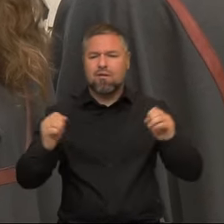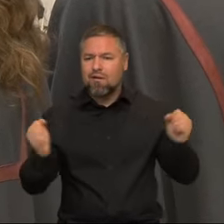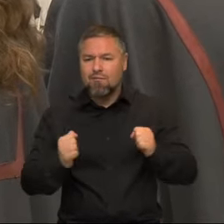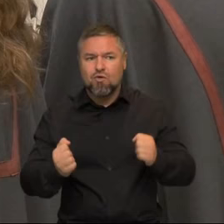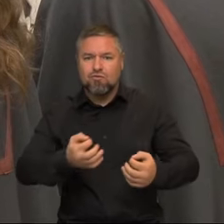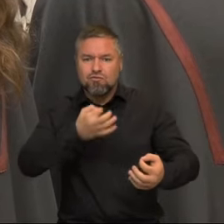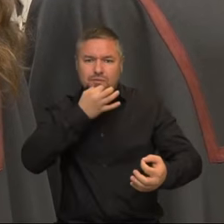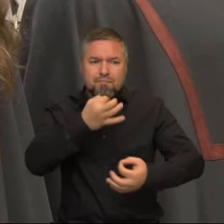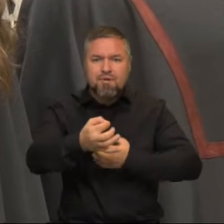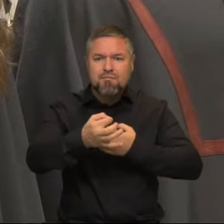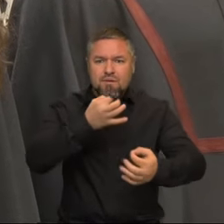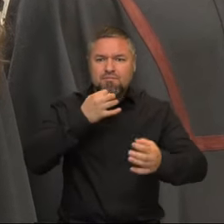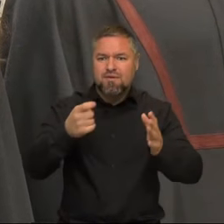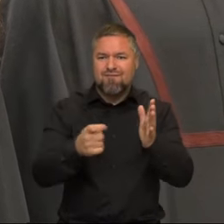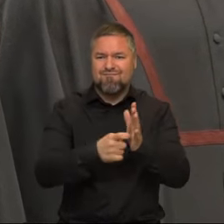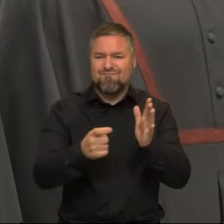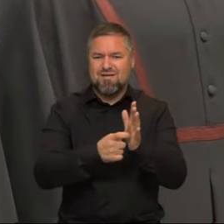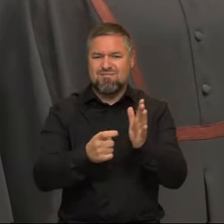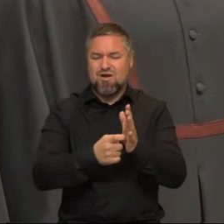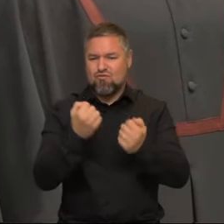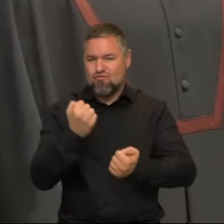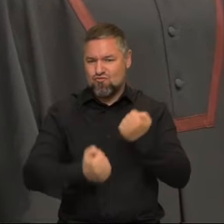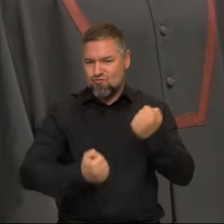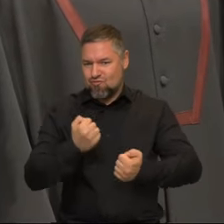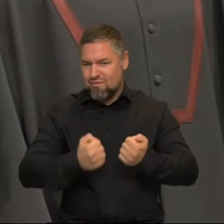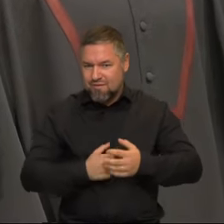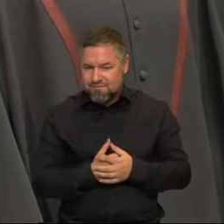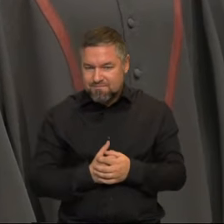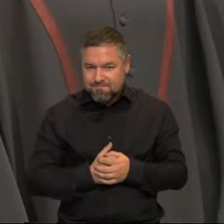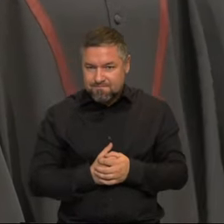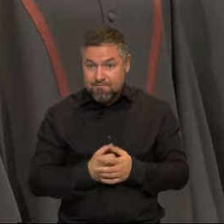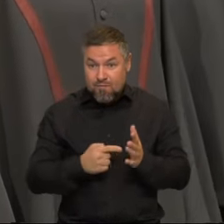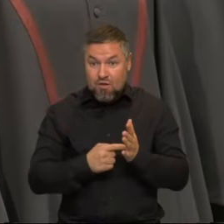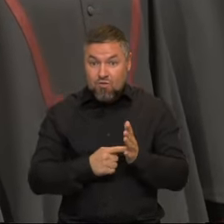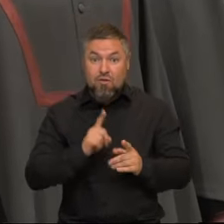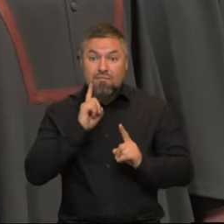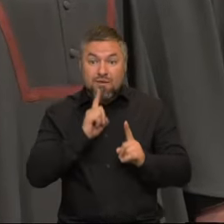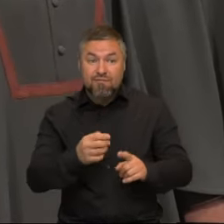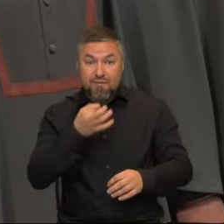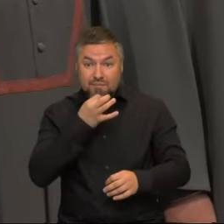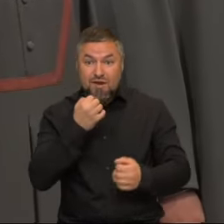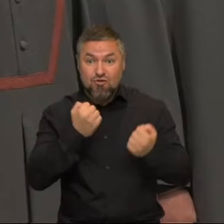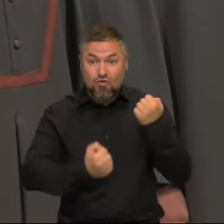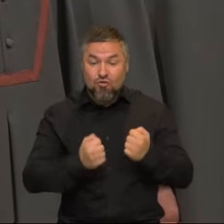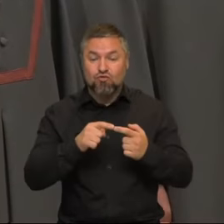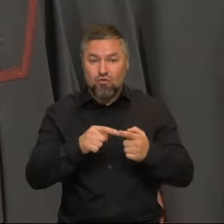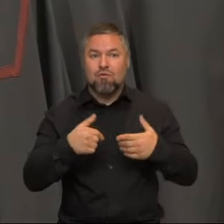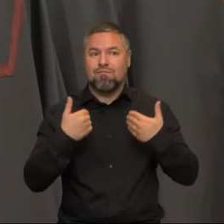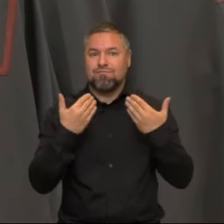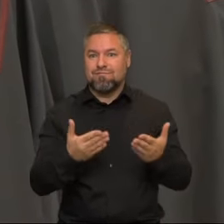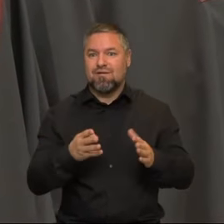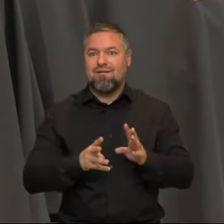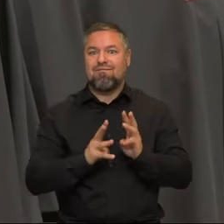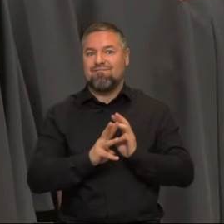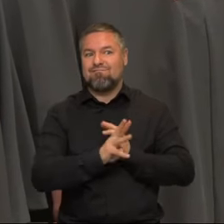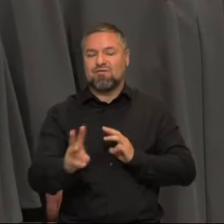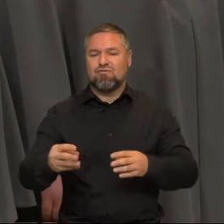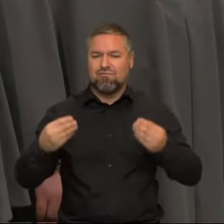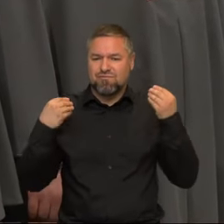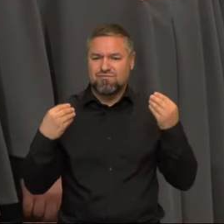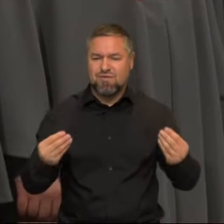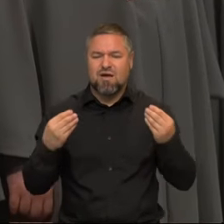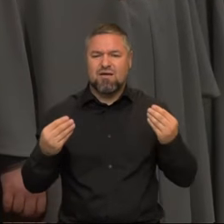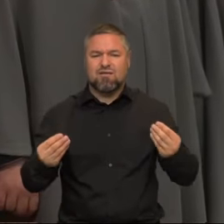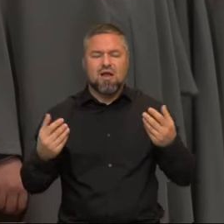się zadawać wymagających, trudnych pytań, bo to one zaprowadzą Was do